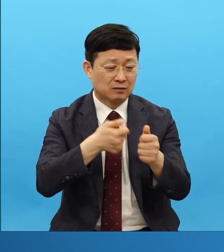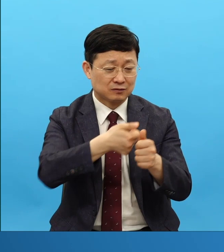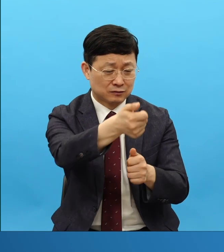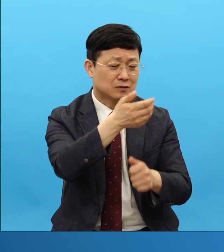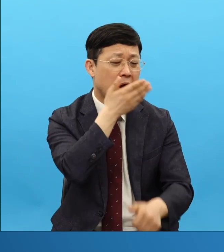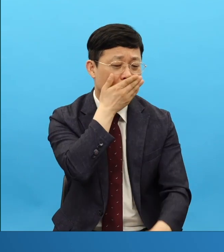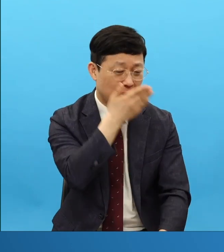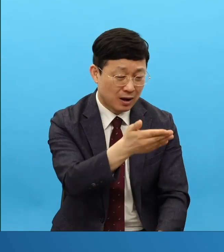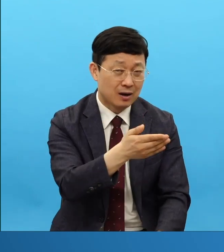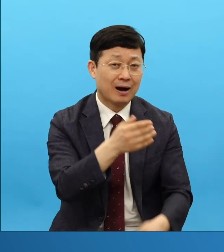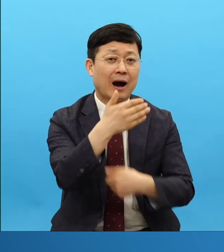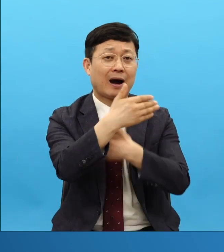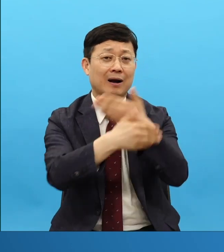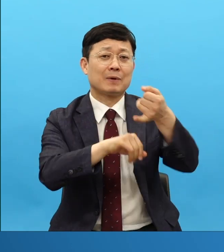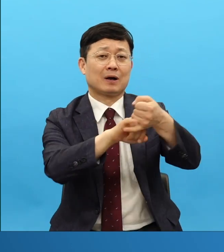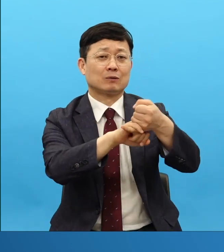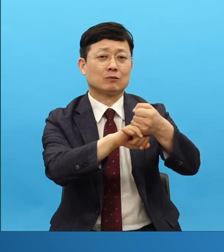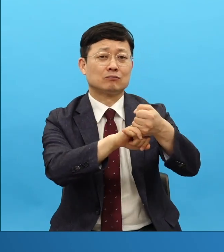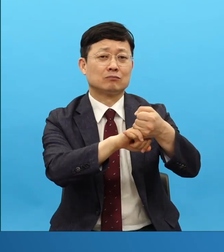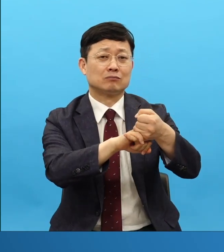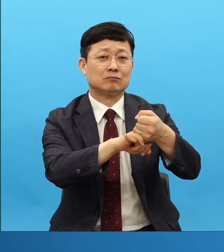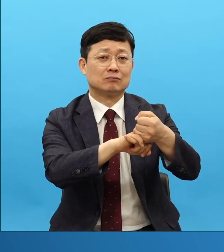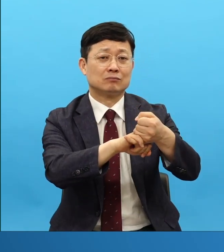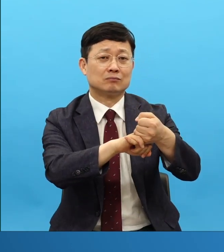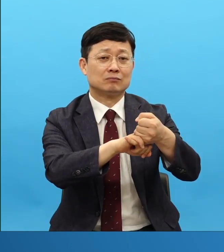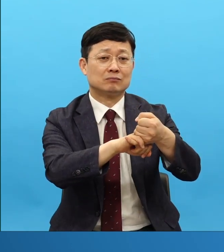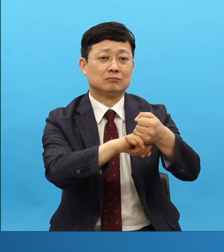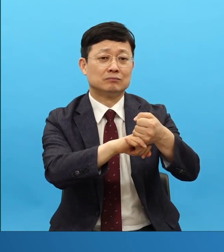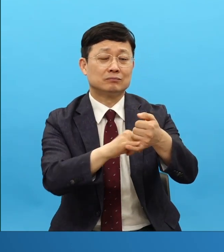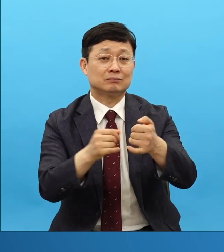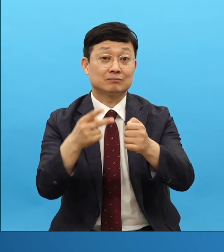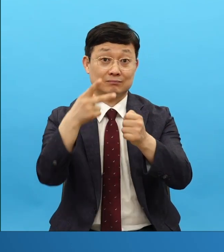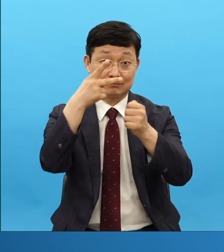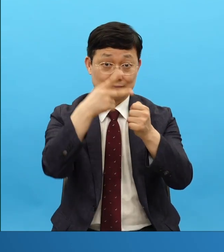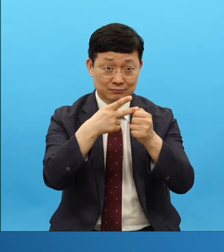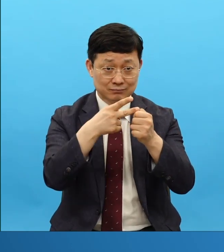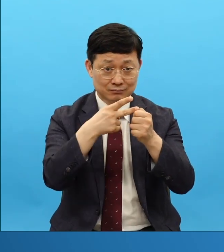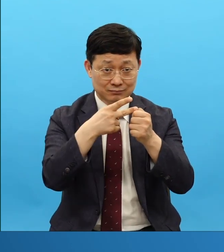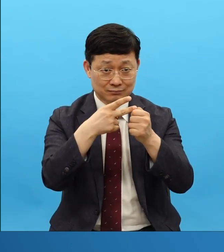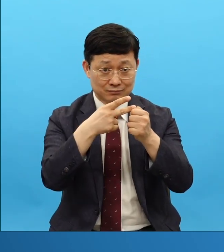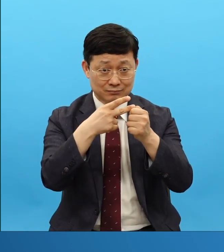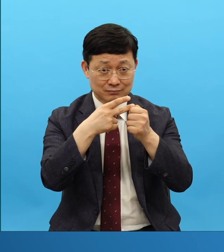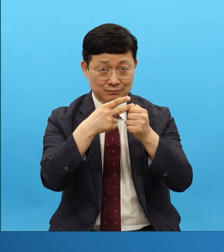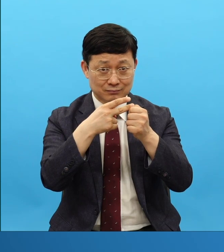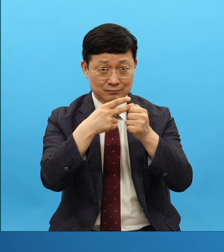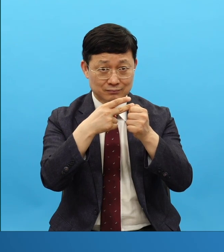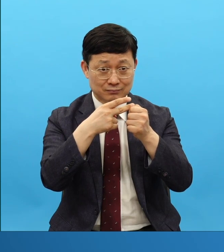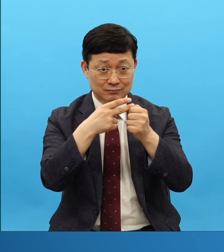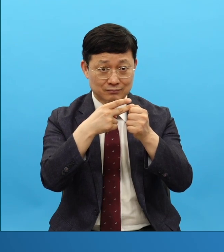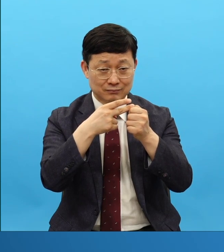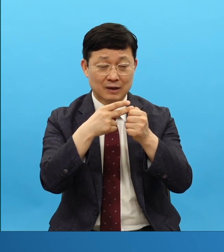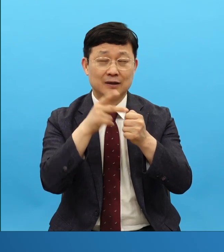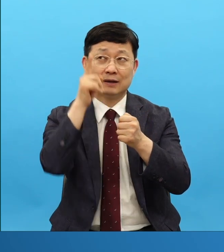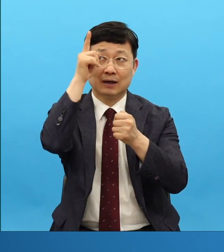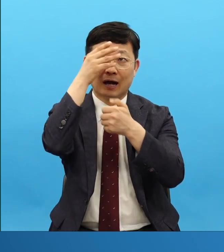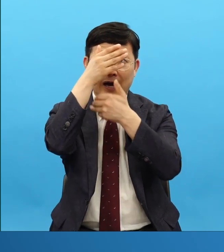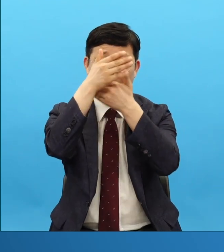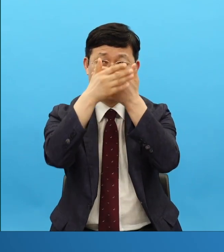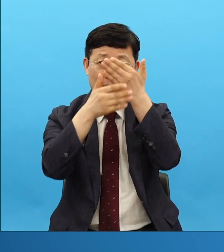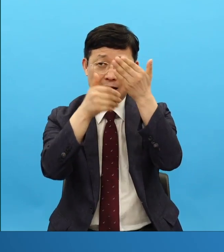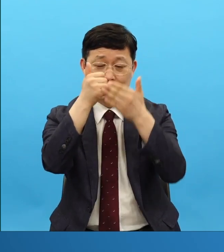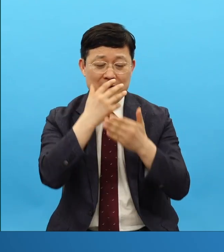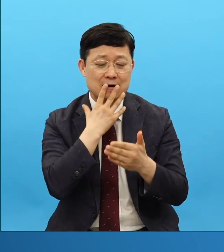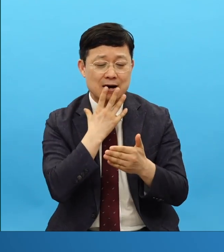"No one will overcome you," 못 알아들으니까 because He didn't realize. 하나님한테 충격요법을